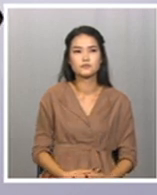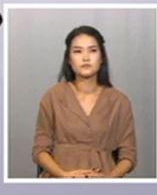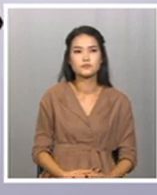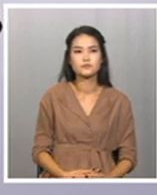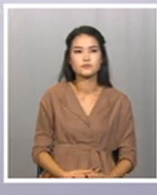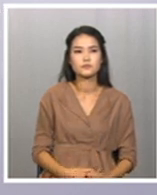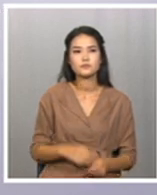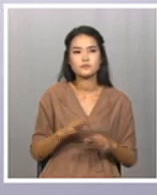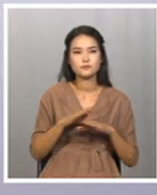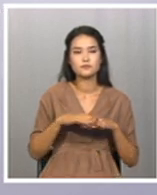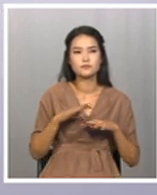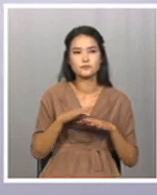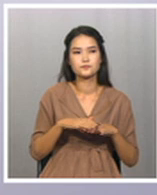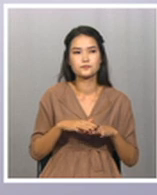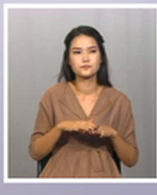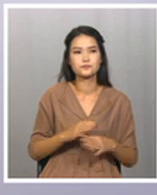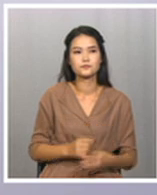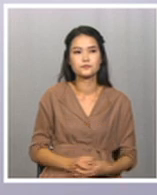Шешуі.